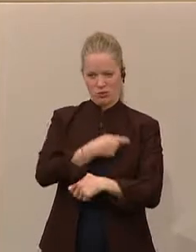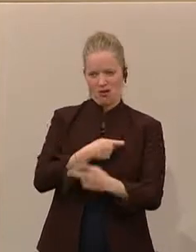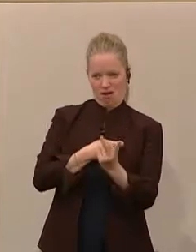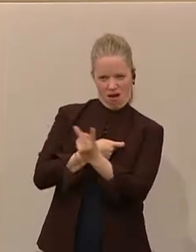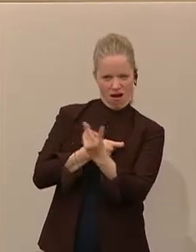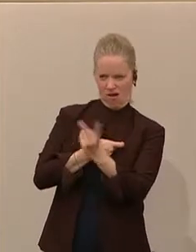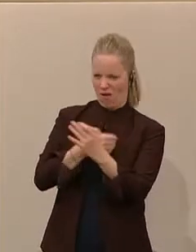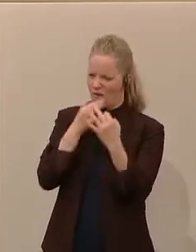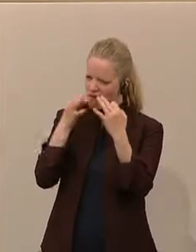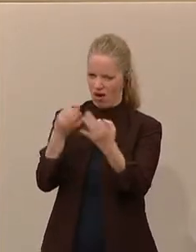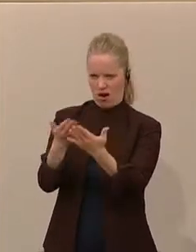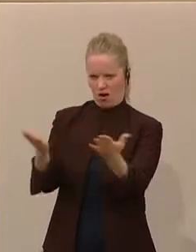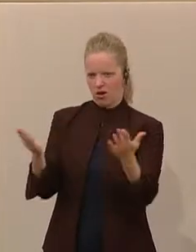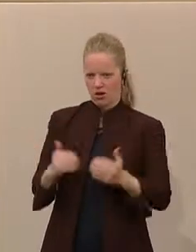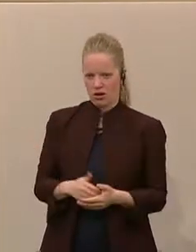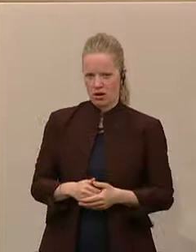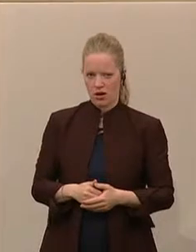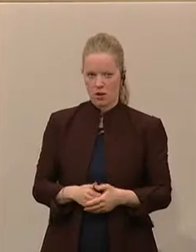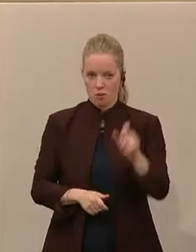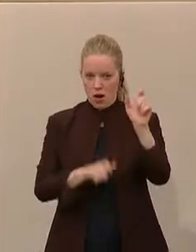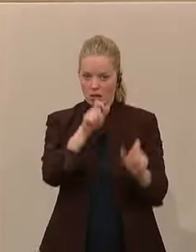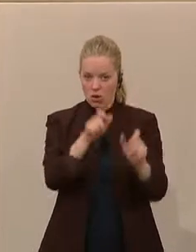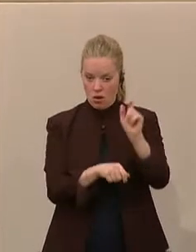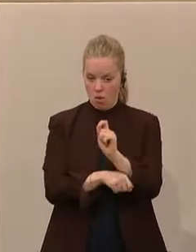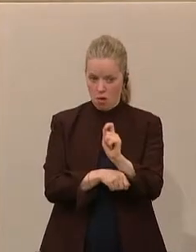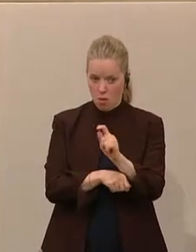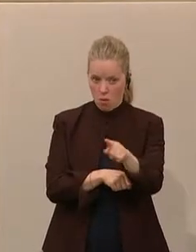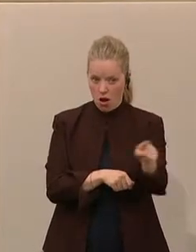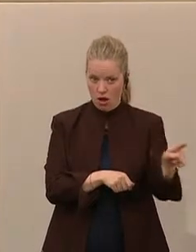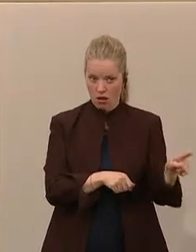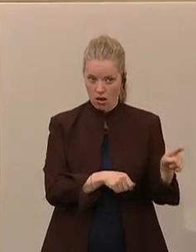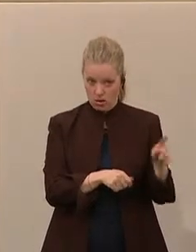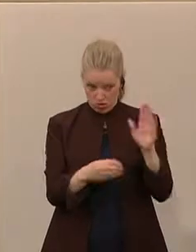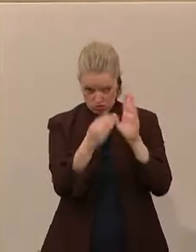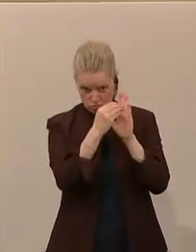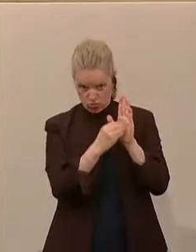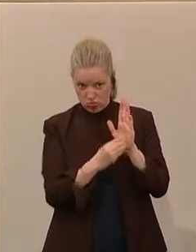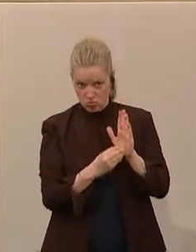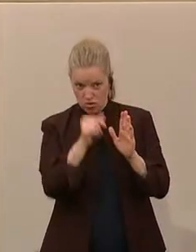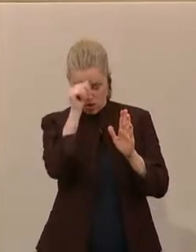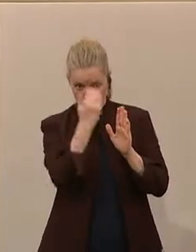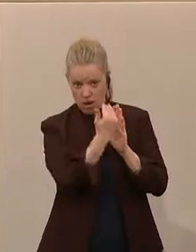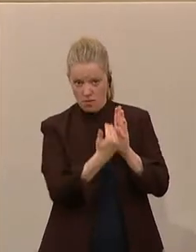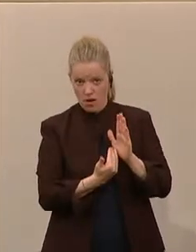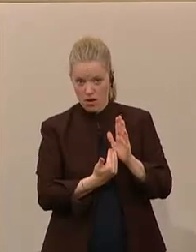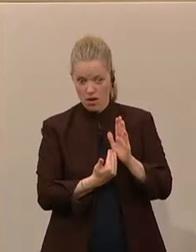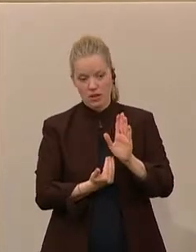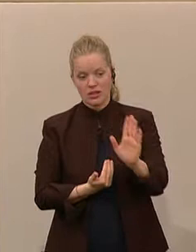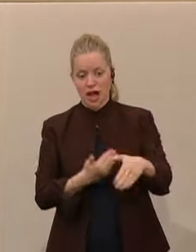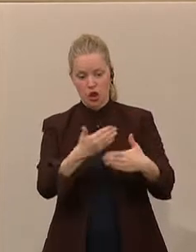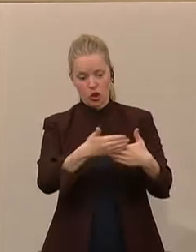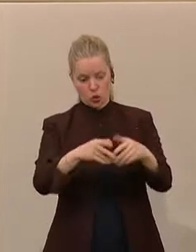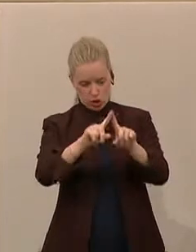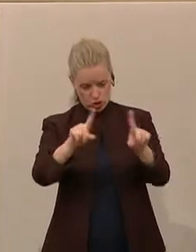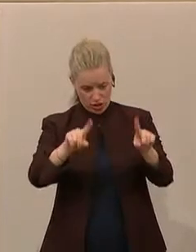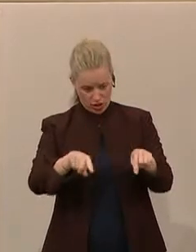diese Beobachterinnen, werden diese Beobachter deklariert? Steht dann in Zukunft am Türschild,